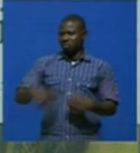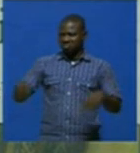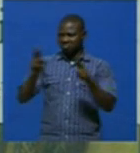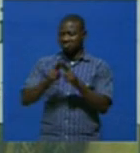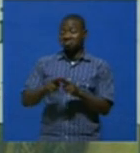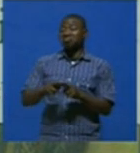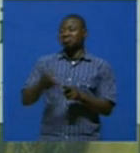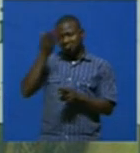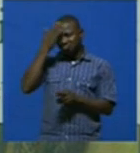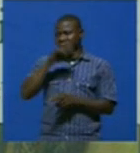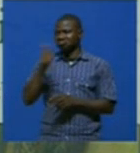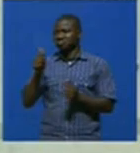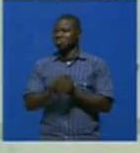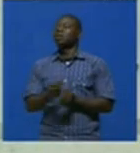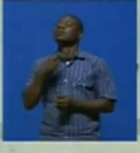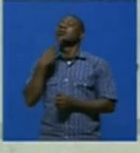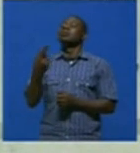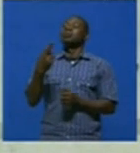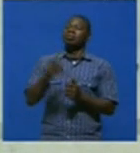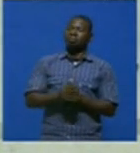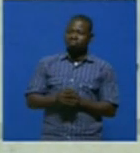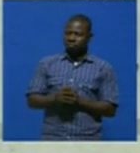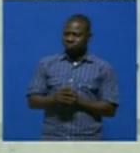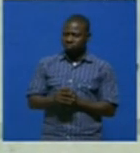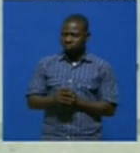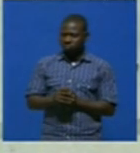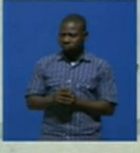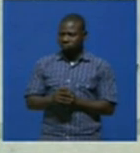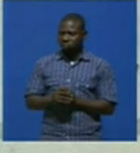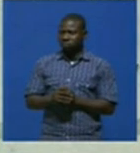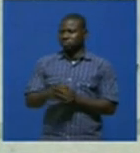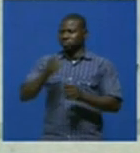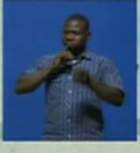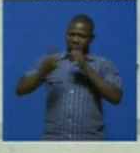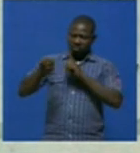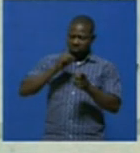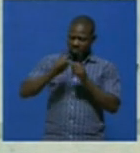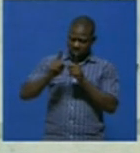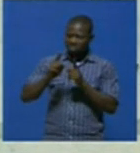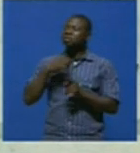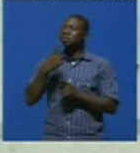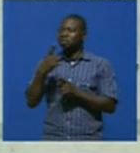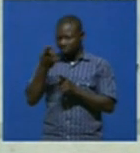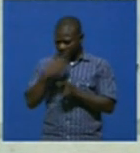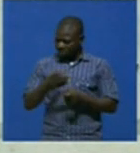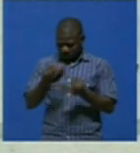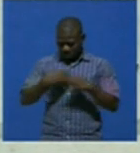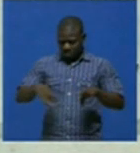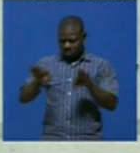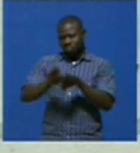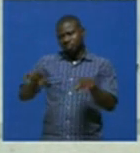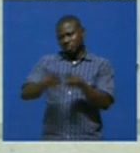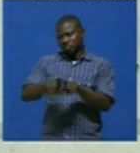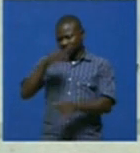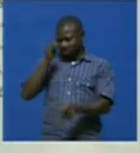importe répond de l'express du faso qui va déjà dans cette rencontre un événement majeur même si ce n'est pas la première fois les marques